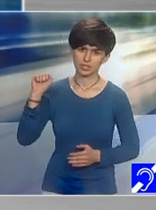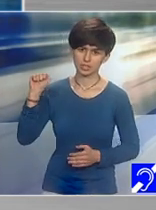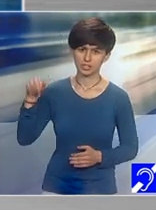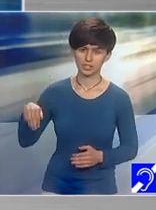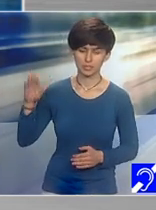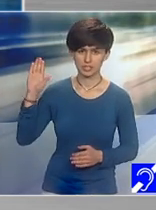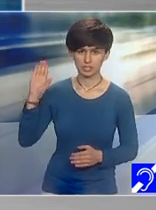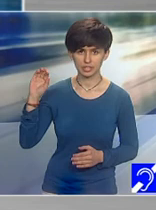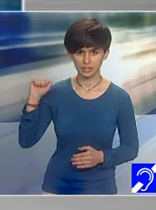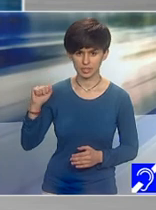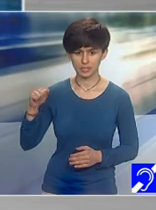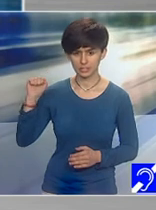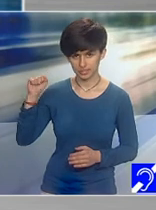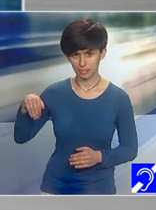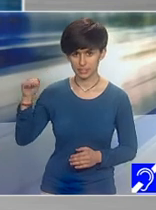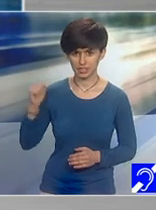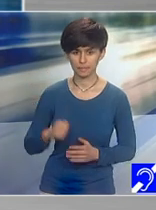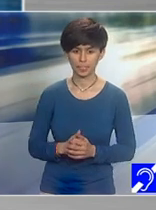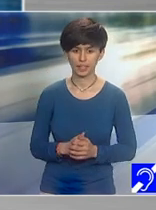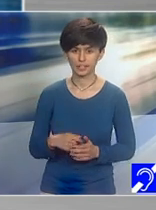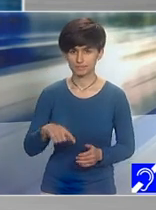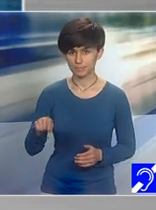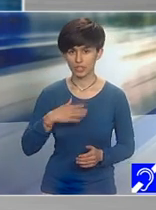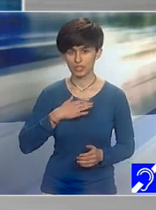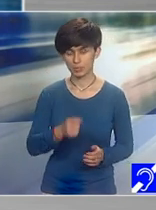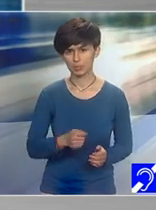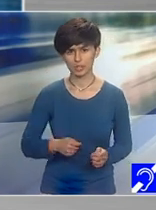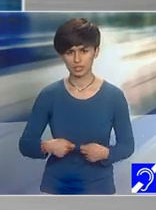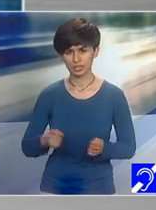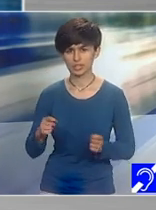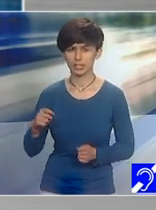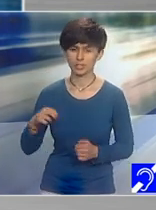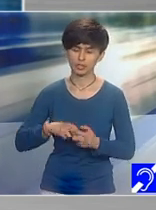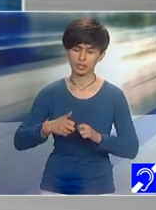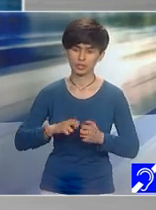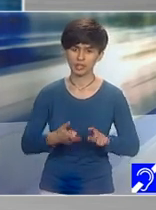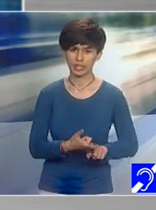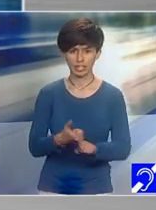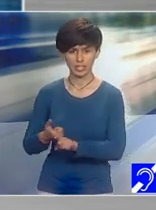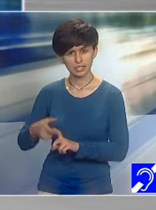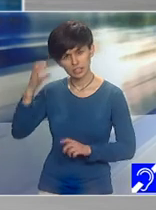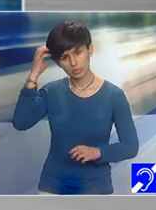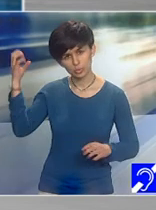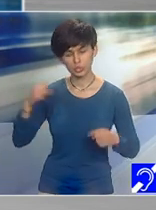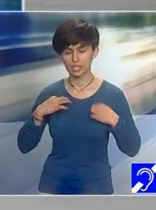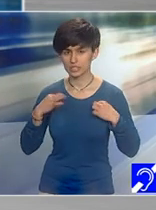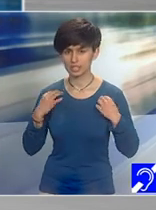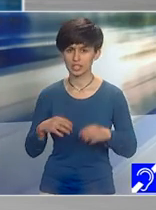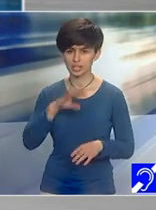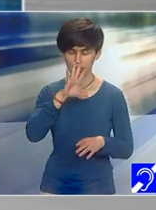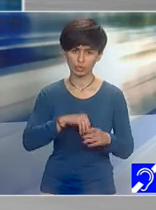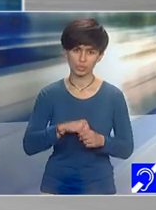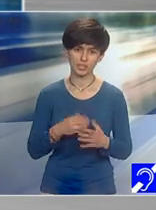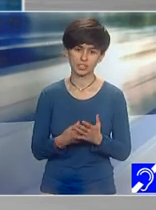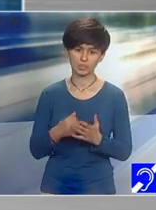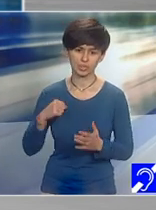acest aspect. Nu neglijăm și avem în proiectele noastre toate problemele legate de, în continuare, de cultură, de sănătate, de locuințe pentru tineri cu